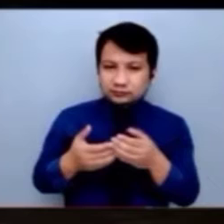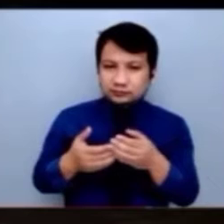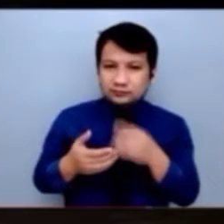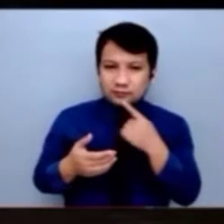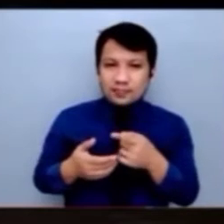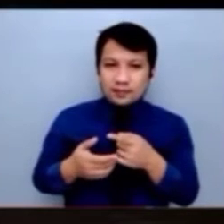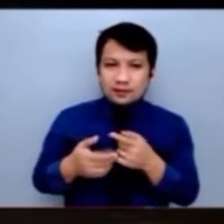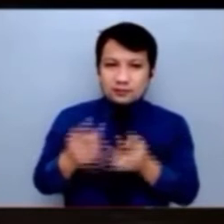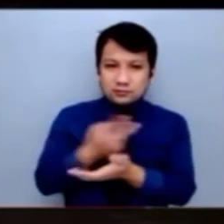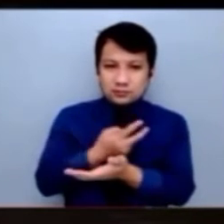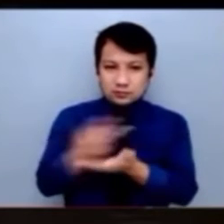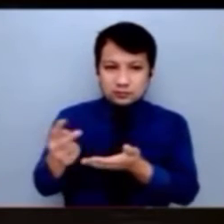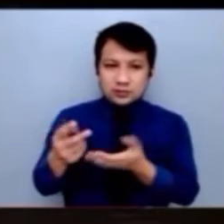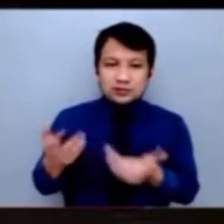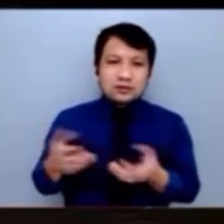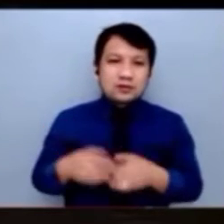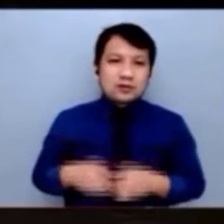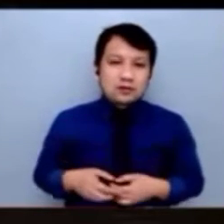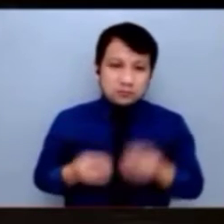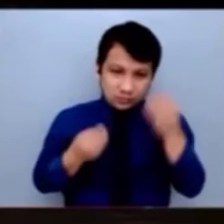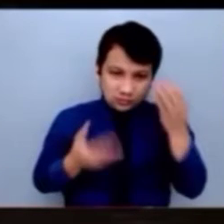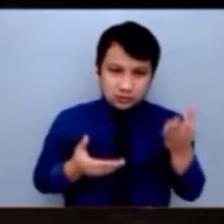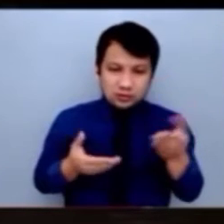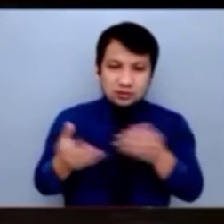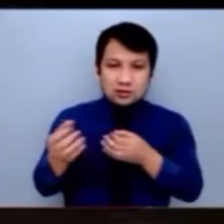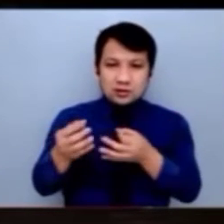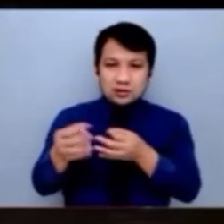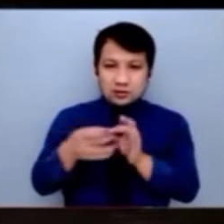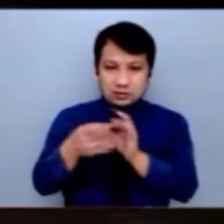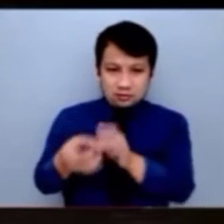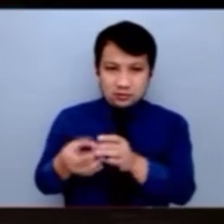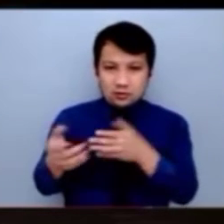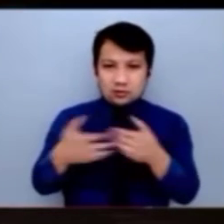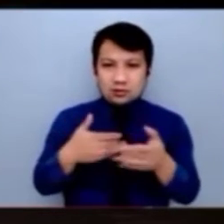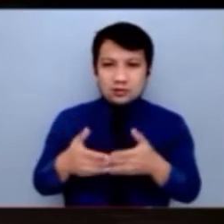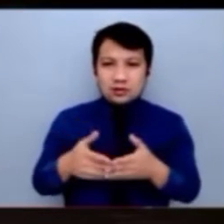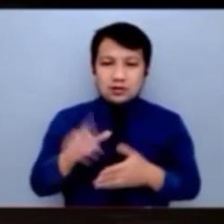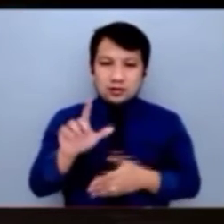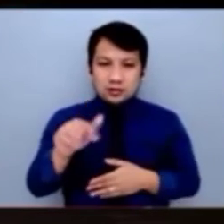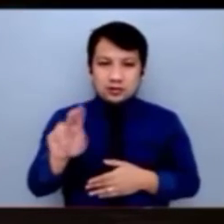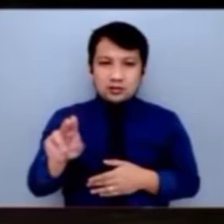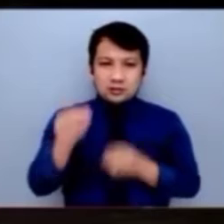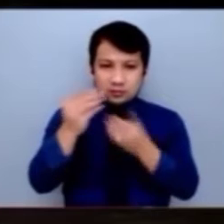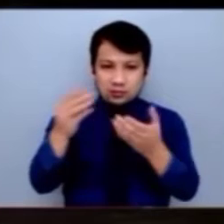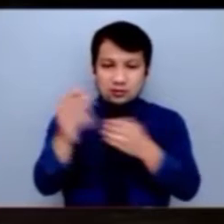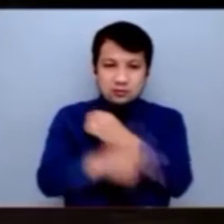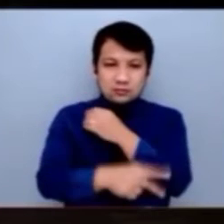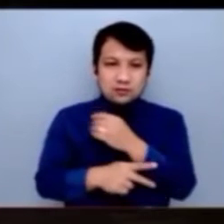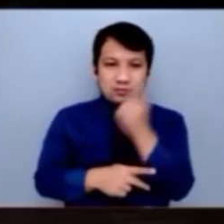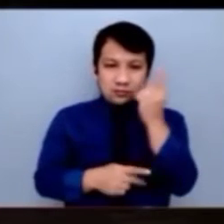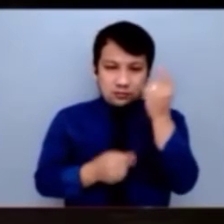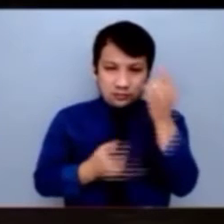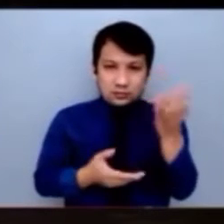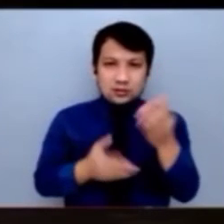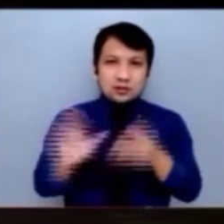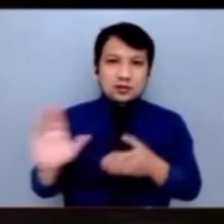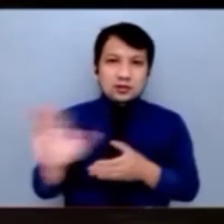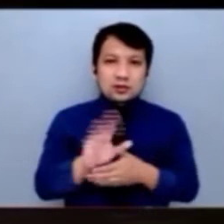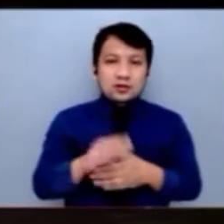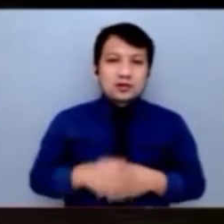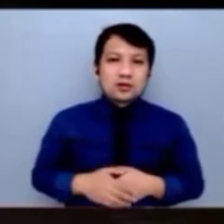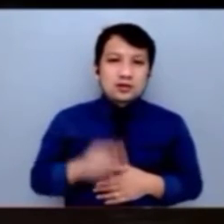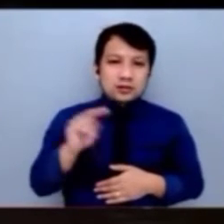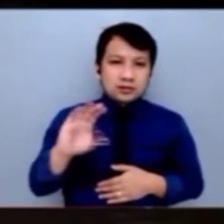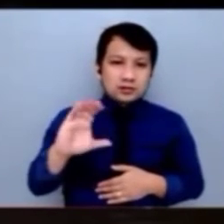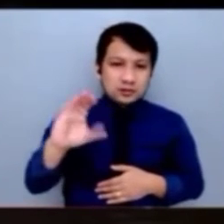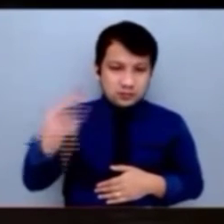2 linggo. Gayunman, patuloy na nakikipag-ugnayan ang lokal na pamahalaan, ang provincial government sa NGCP at